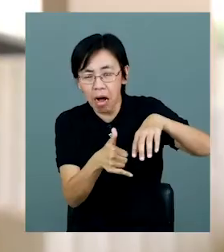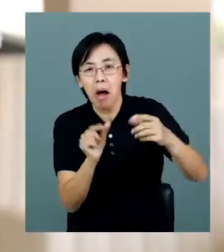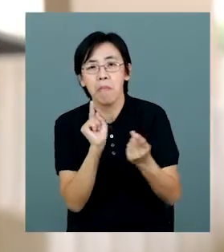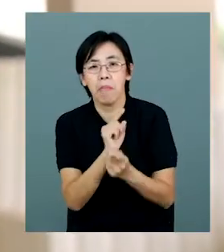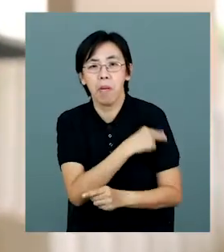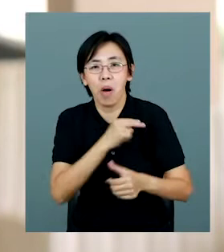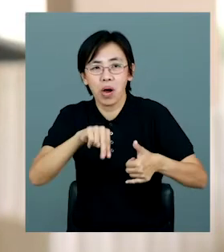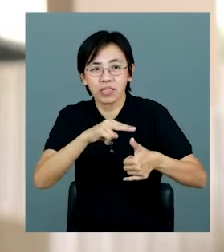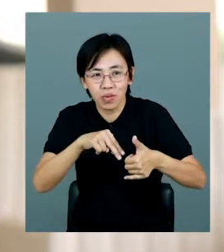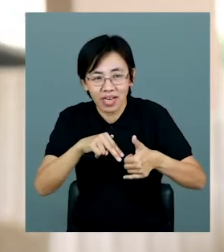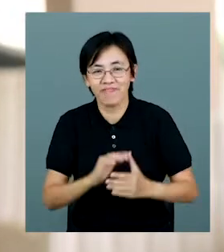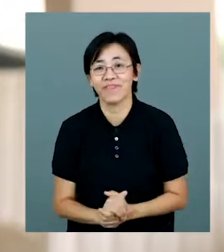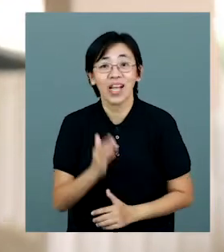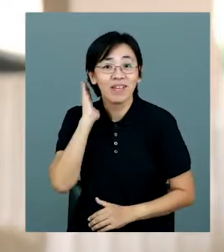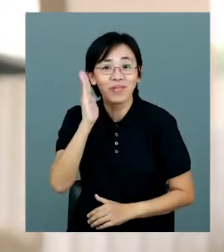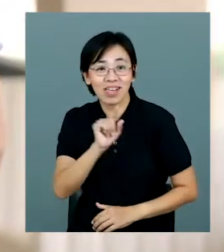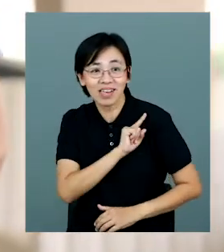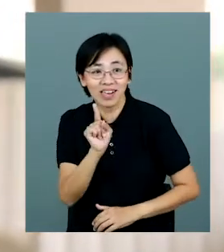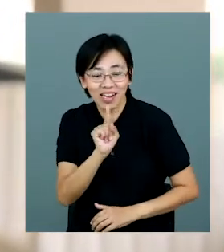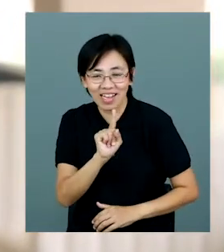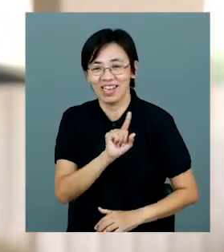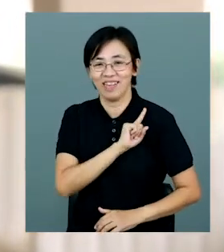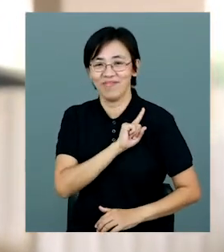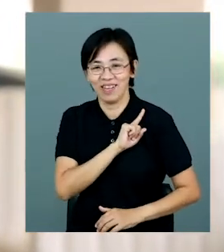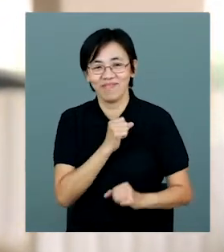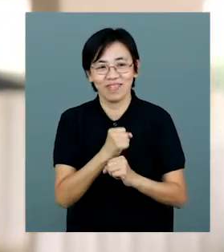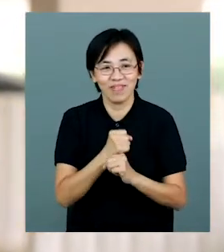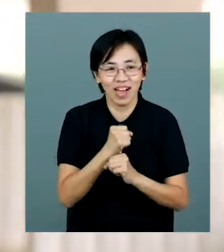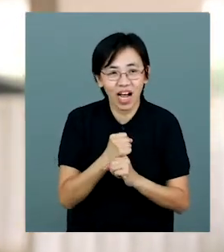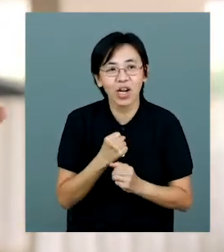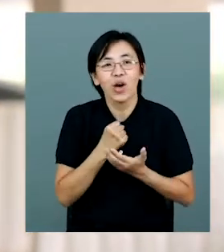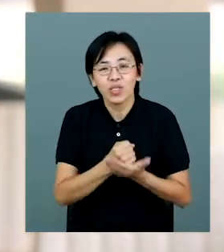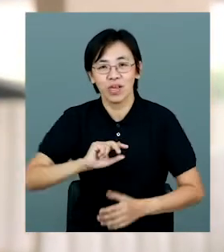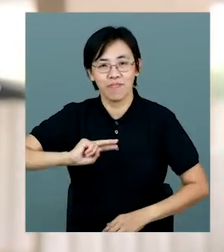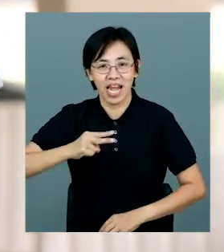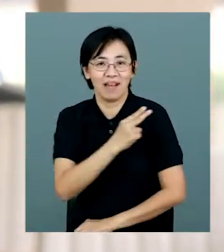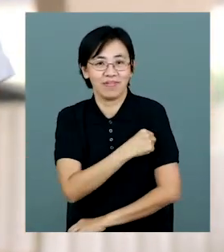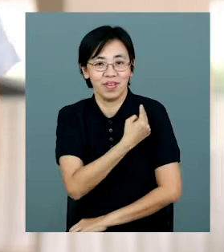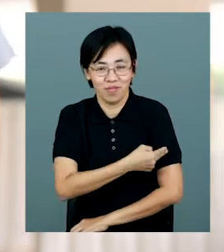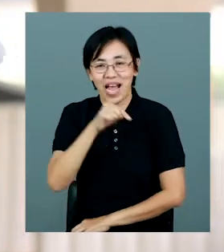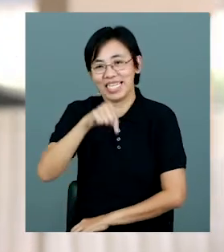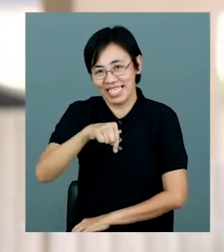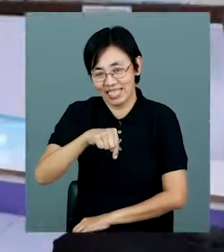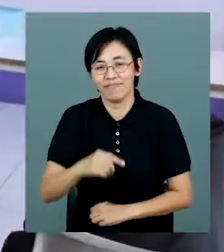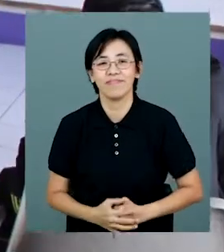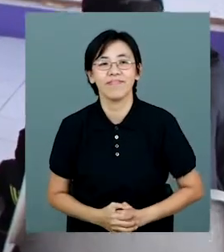องนะครับดังนั้นบิ๊กก็เลยมีอีกหนึ่งบทบาทนะครับมาทำหน้าที่เป็นคนกลางเป็นล่ามที่โรงพยา